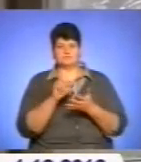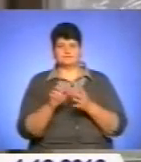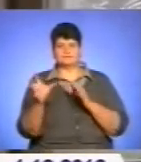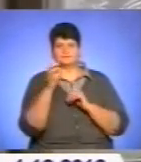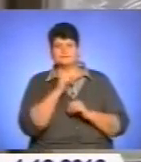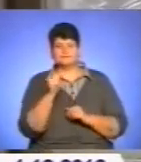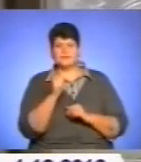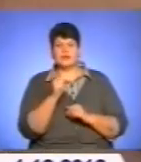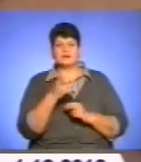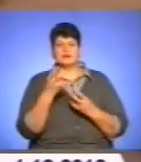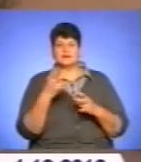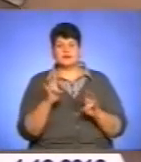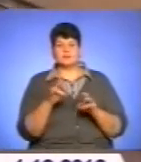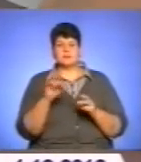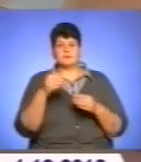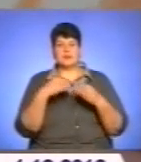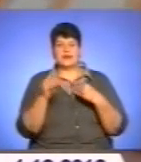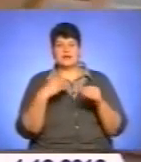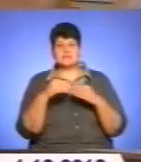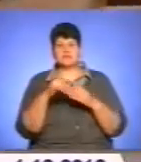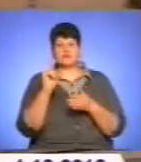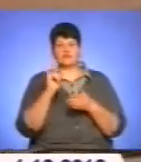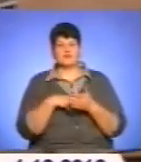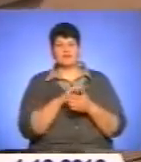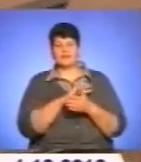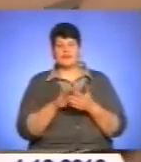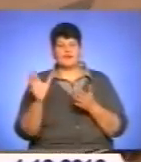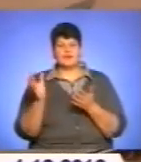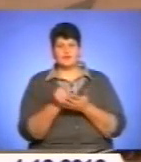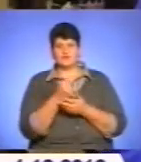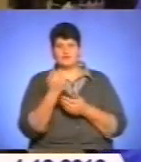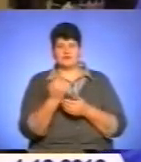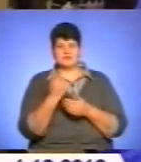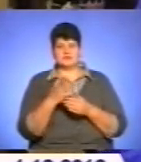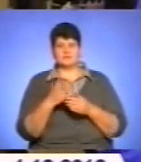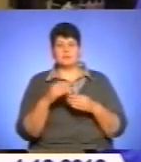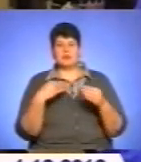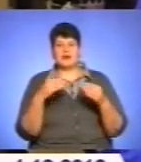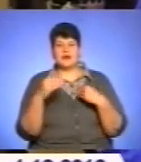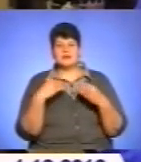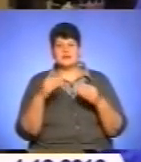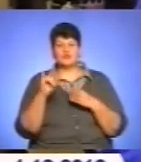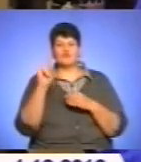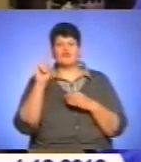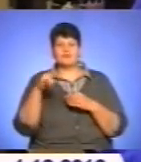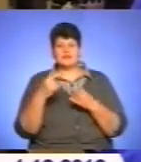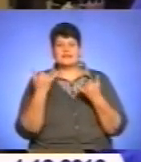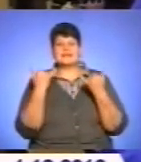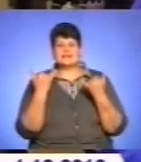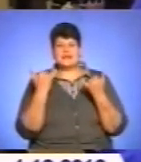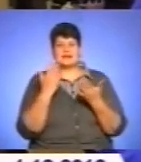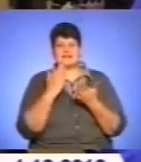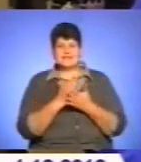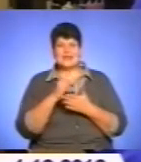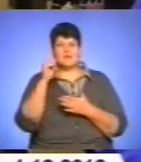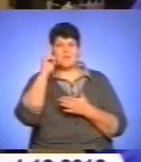легковажити безпекою вікон. Пластикові вікна не врятують вас від непроханих гостей. Пластикові вікна, які зараз популярно